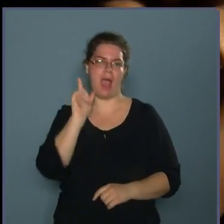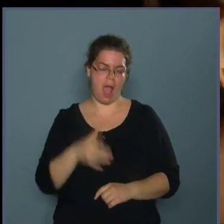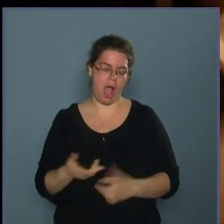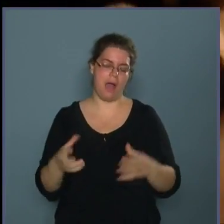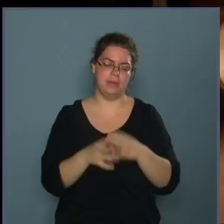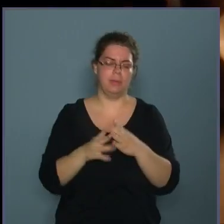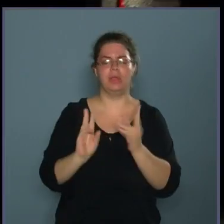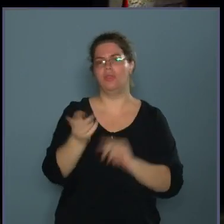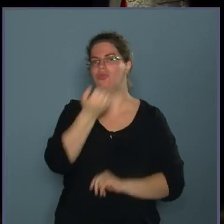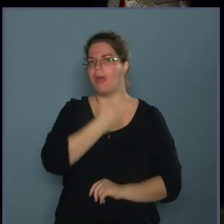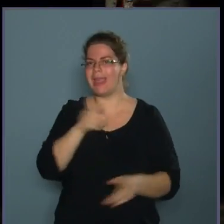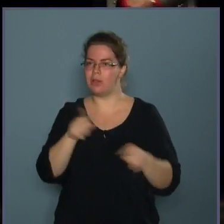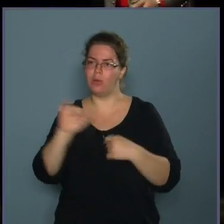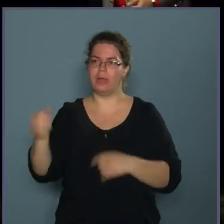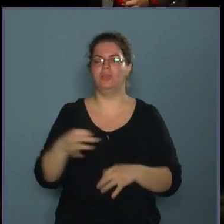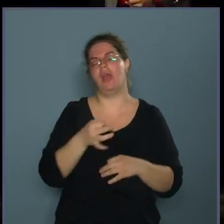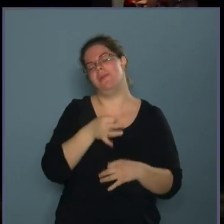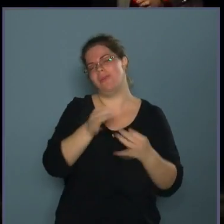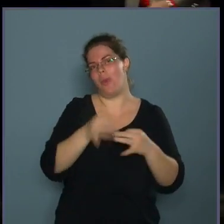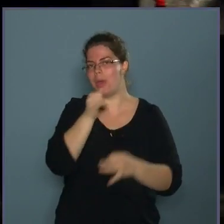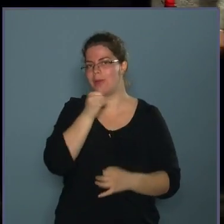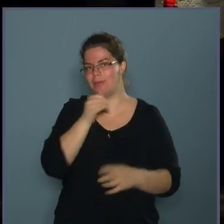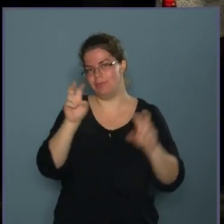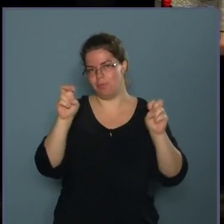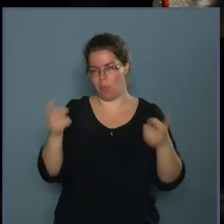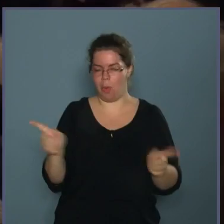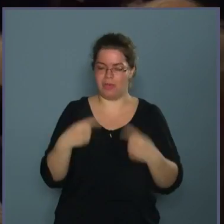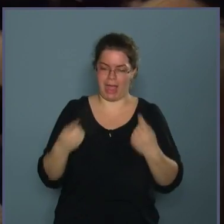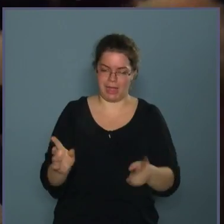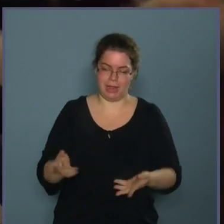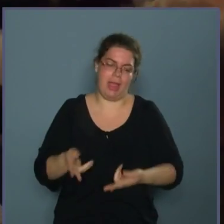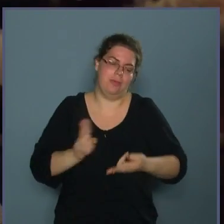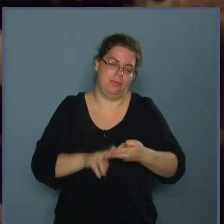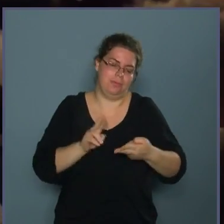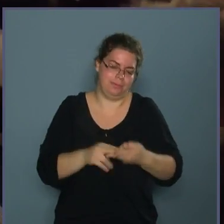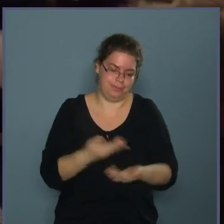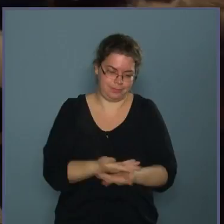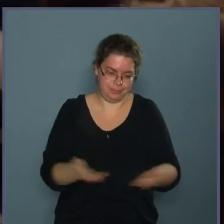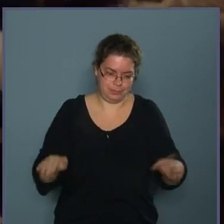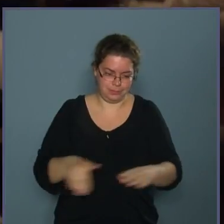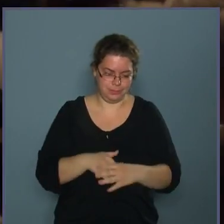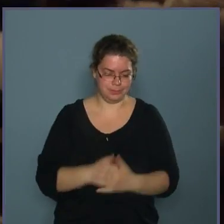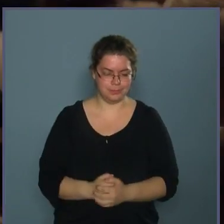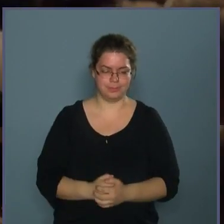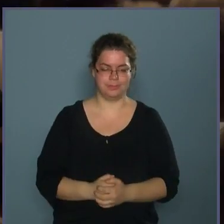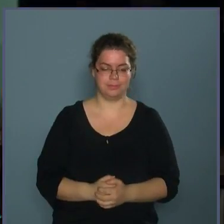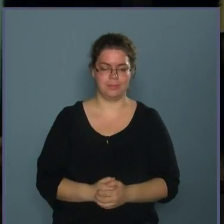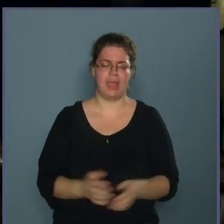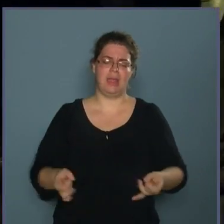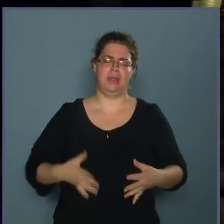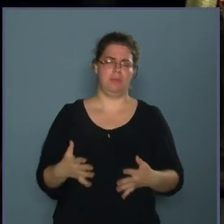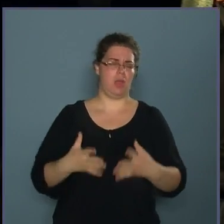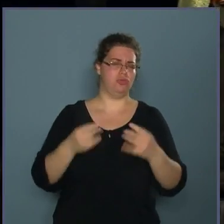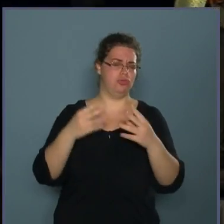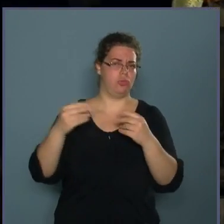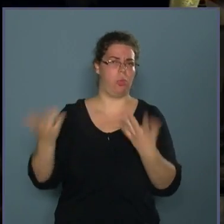akik saját dalokkal és örökzöld slágerekkel örvendeztették meg az ünnepségen résztvevőket. Engedjék meg, hogy kívánjunk